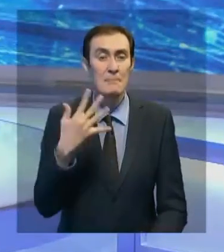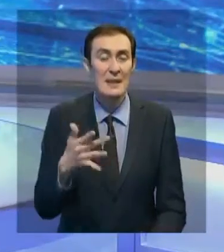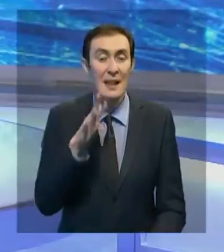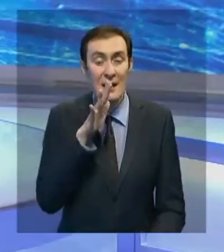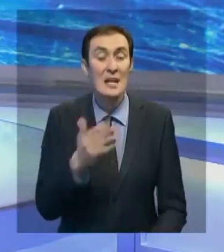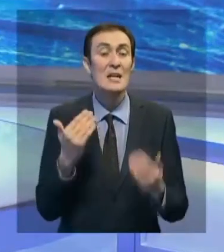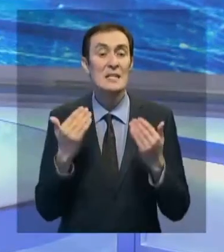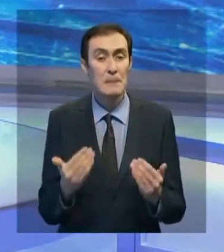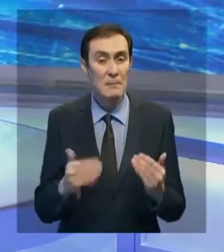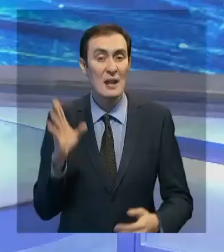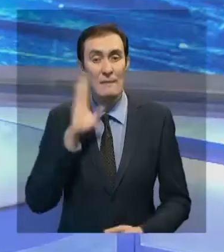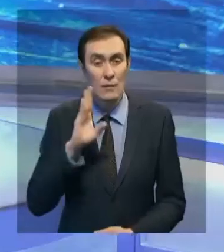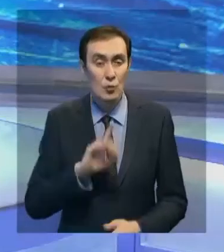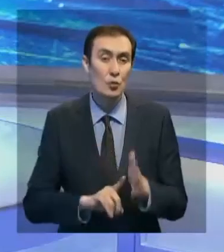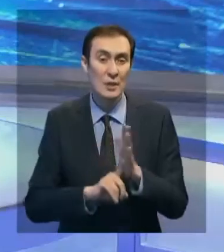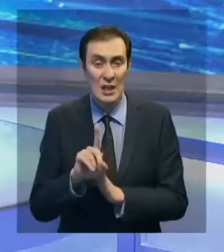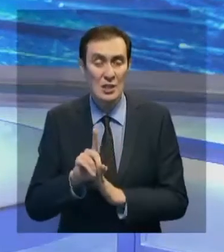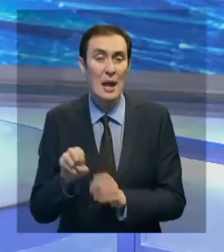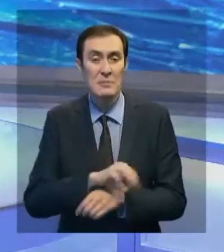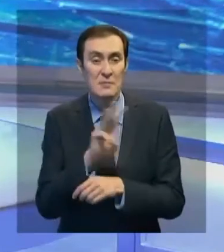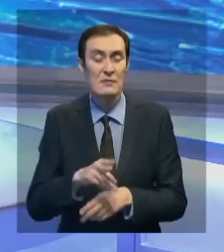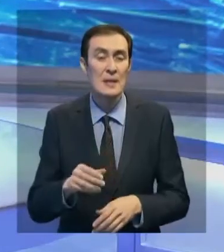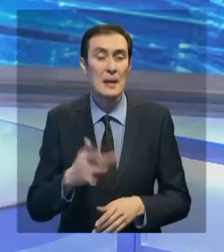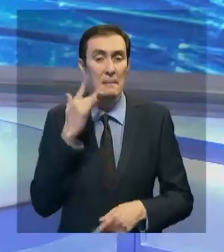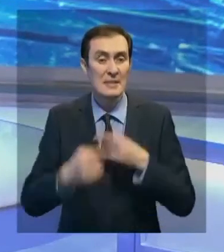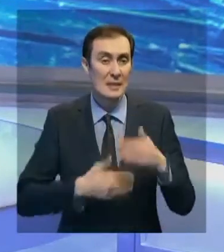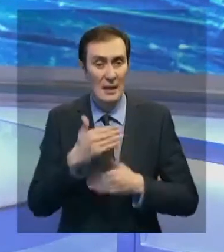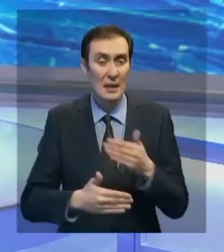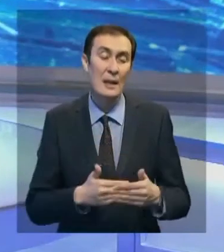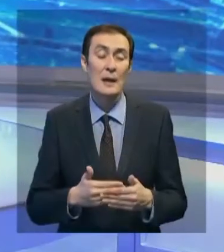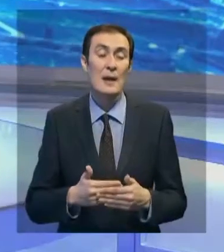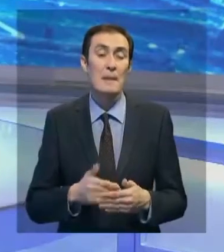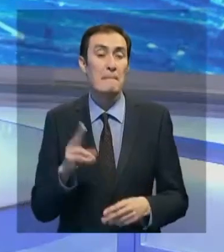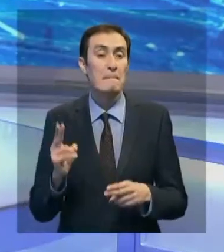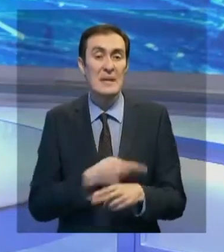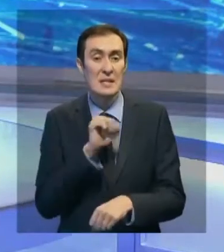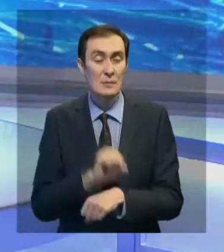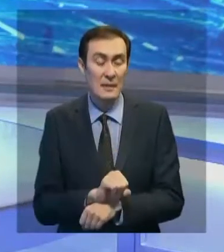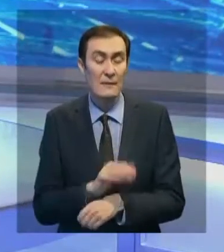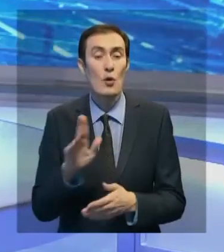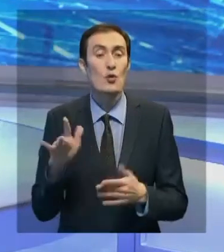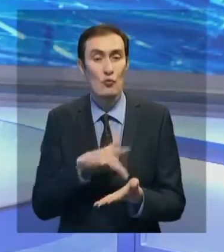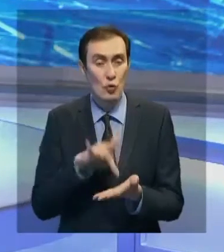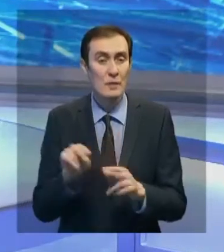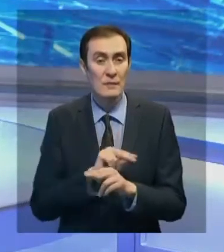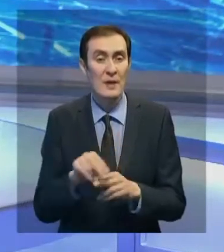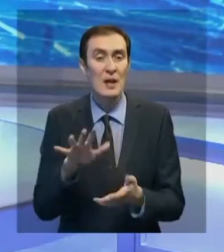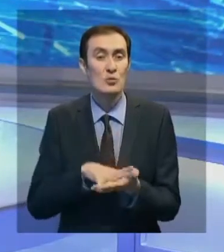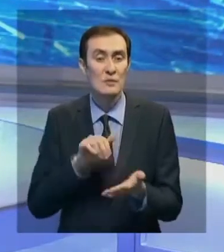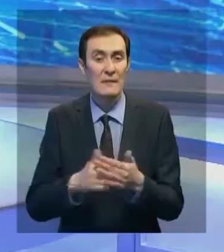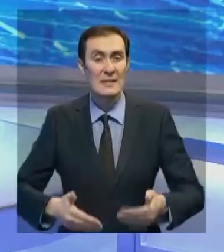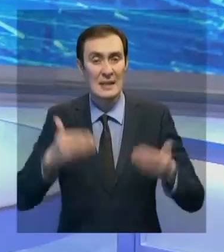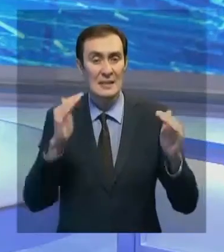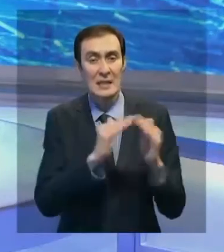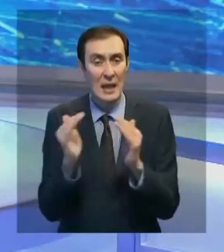долгих 25 лет. И теперь воду начали подавать без перебоев. Еще в городе ремонтируют разрушившиеся